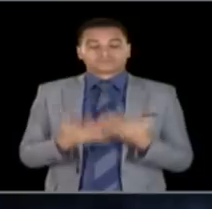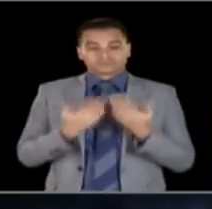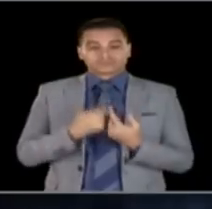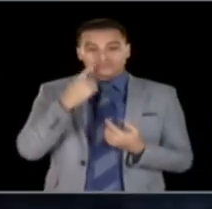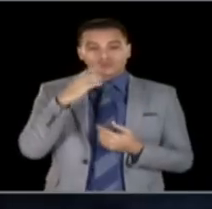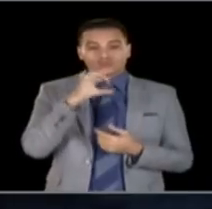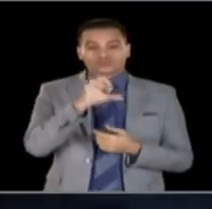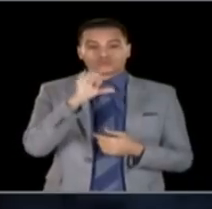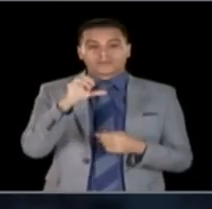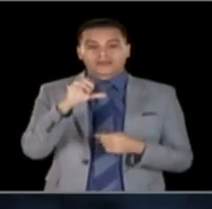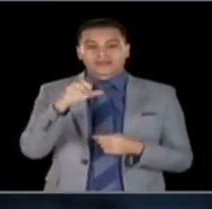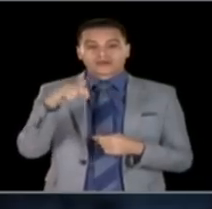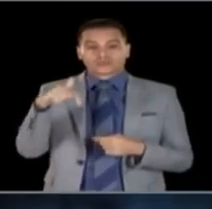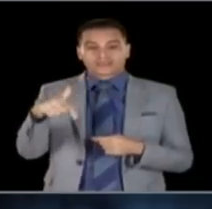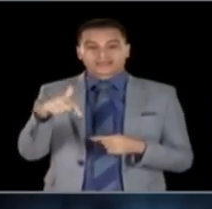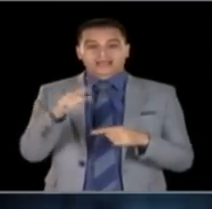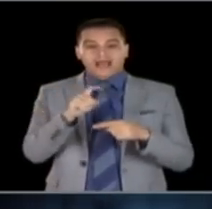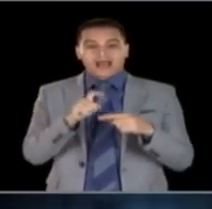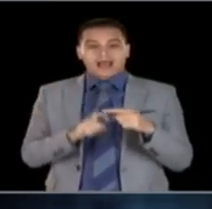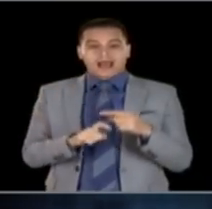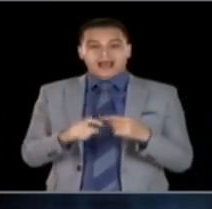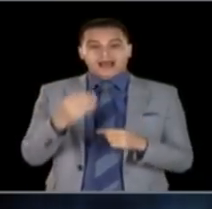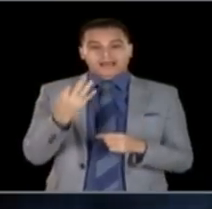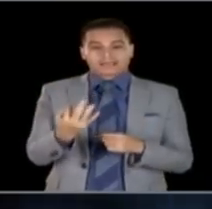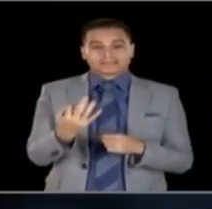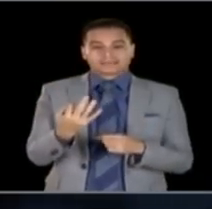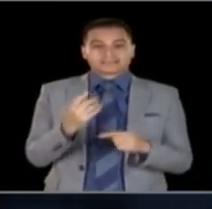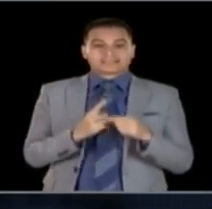حل مسألة الآتية، 906